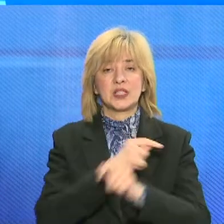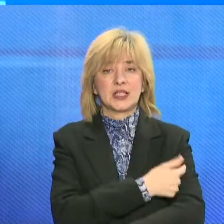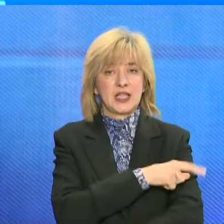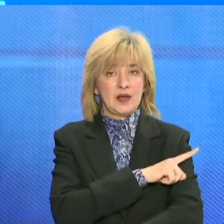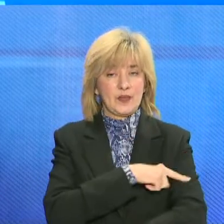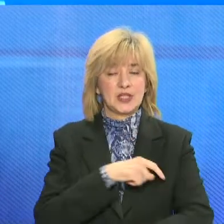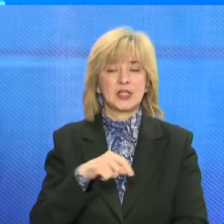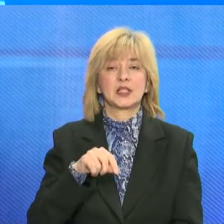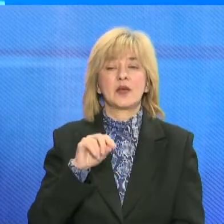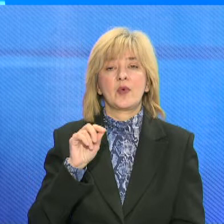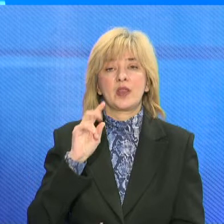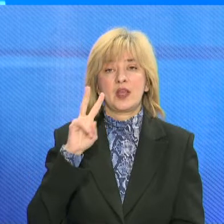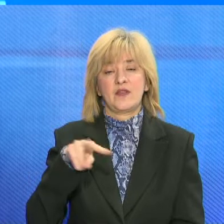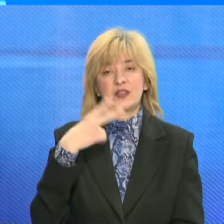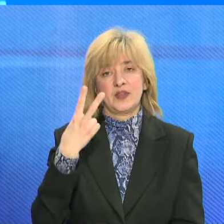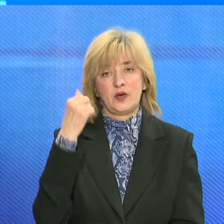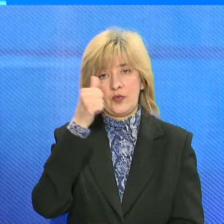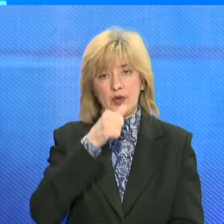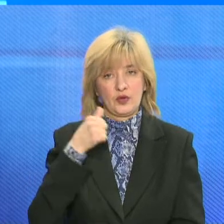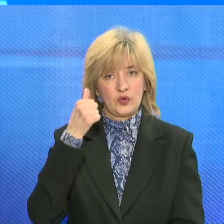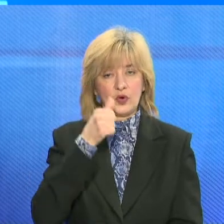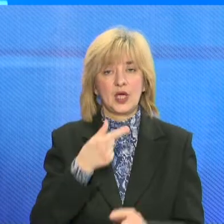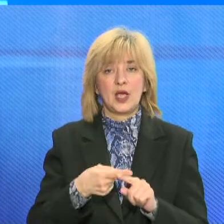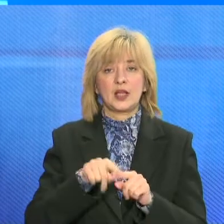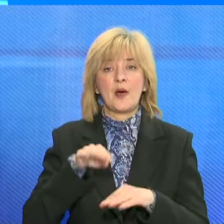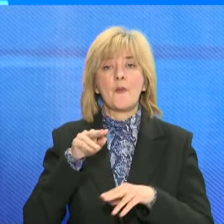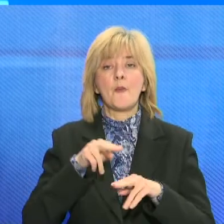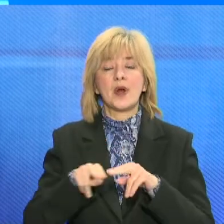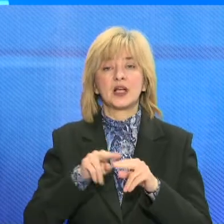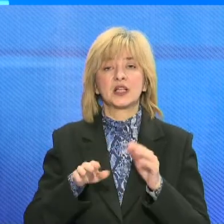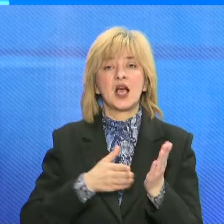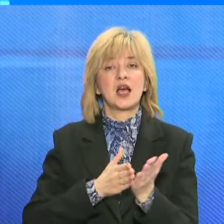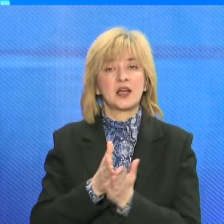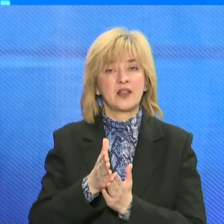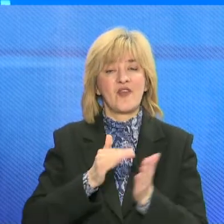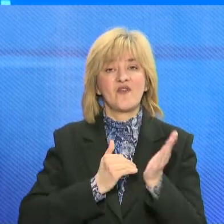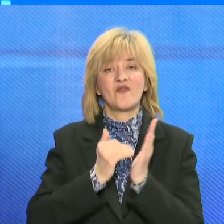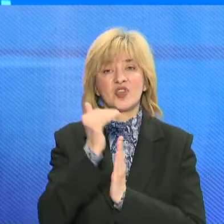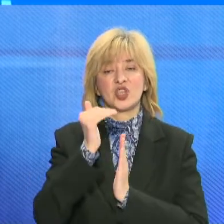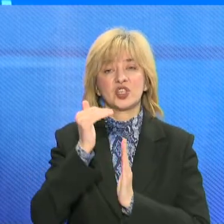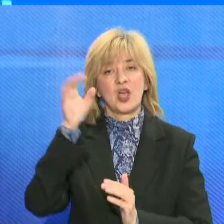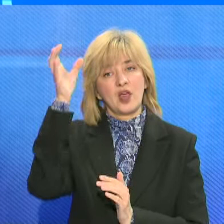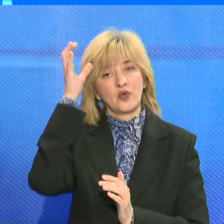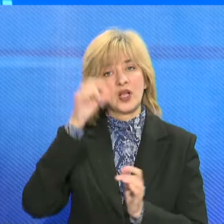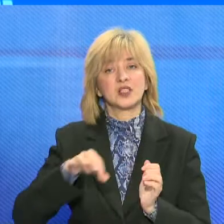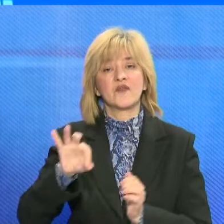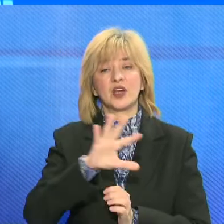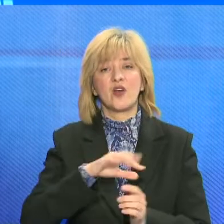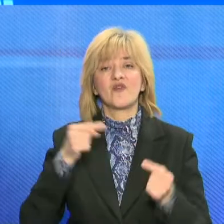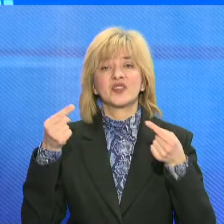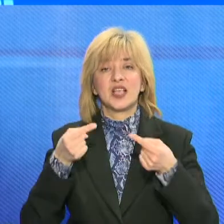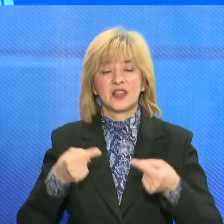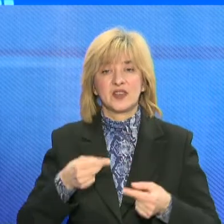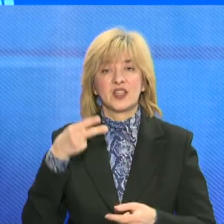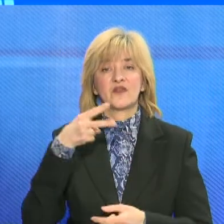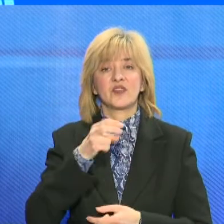планомерной работы по развитию инновационной и практикоориентованной высшей эдукации в регионе. В соответствии с этим еще в